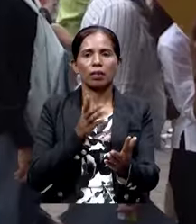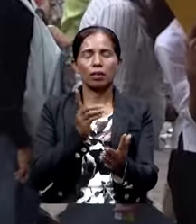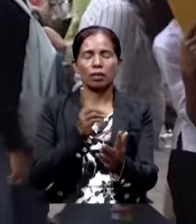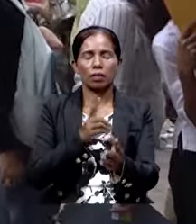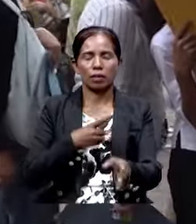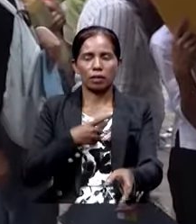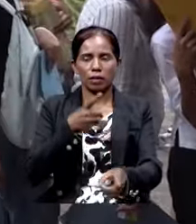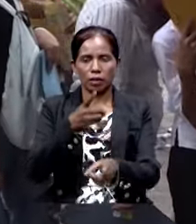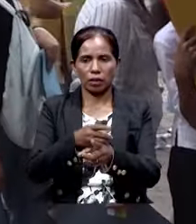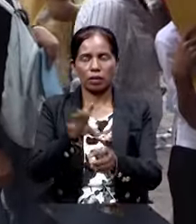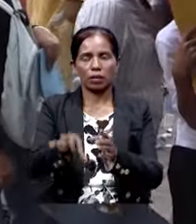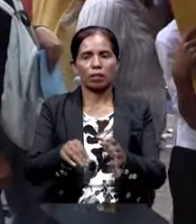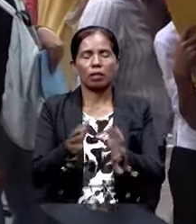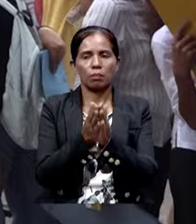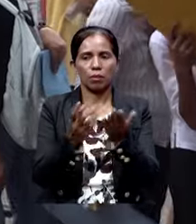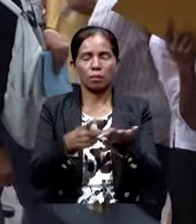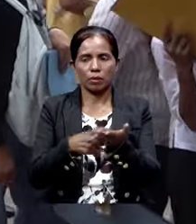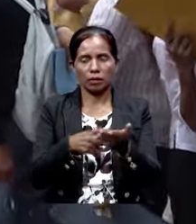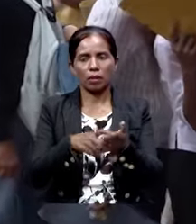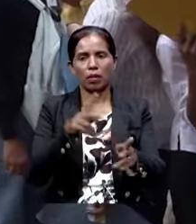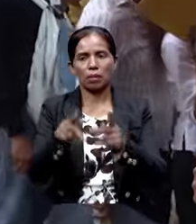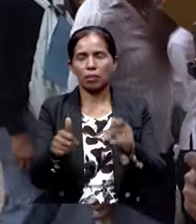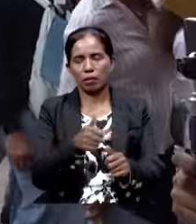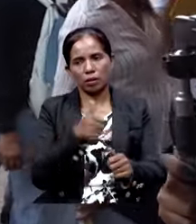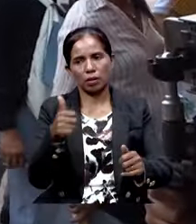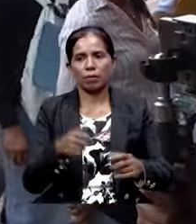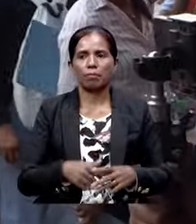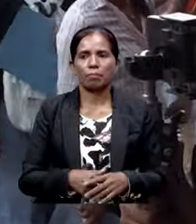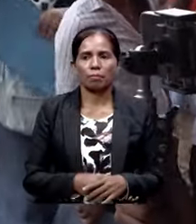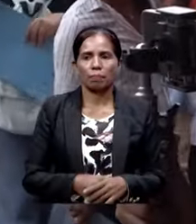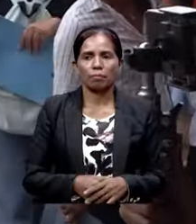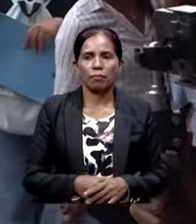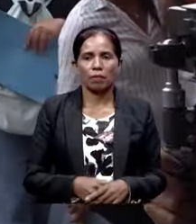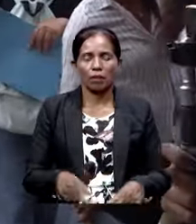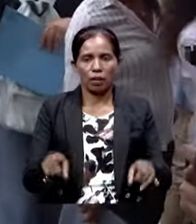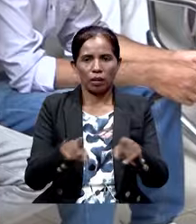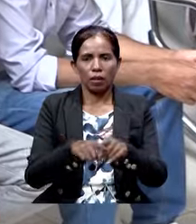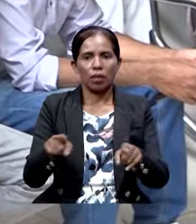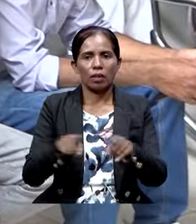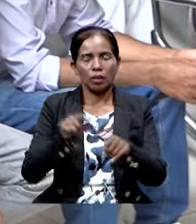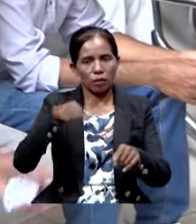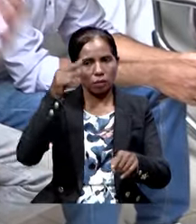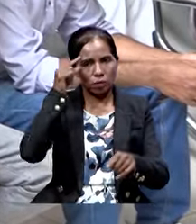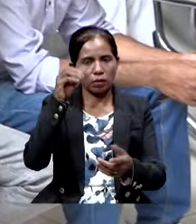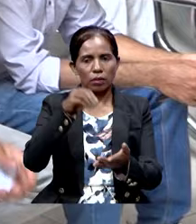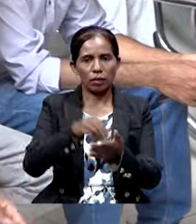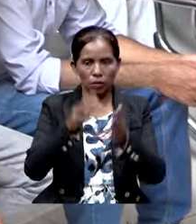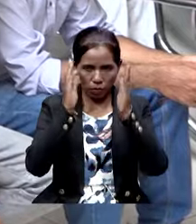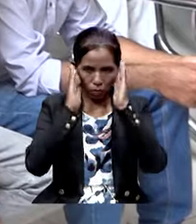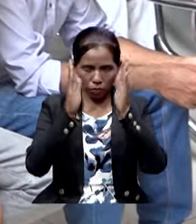iha pasaporte hanesan ema ser selup ne. Ida ne buat tidak ke governo tengi tau atensaun